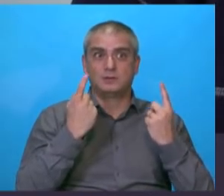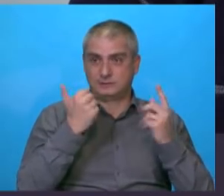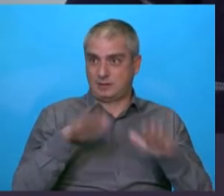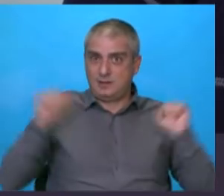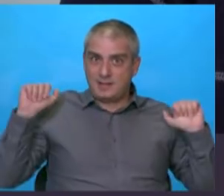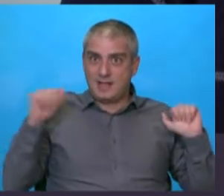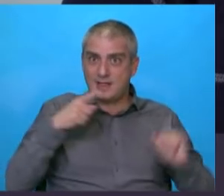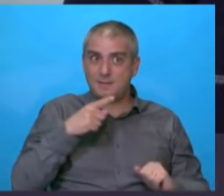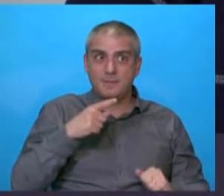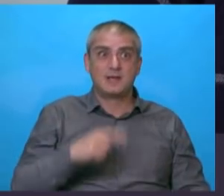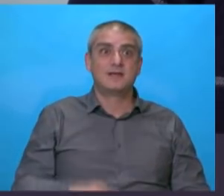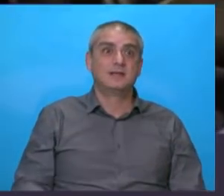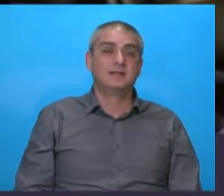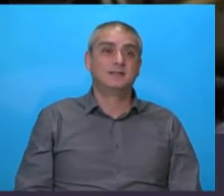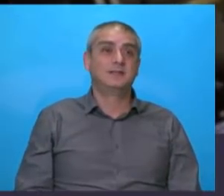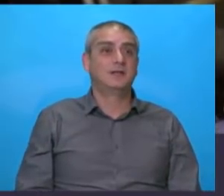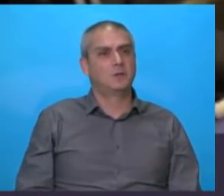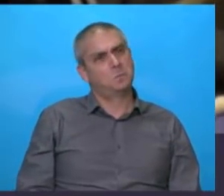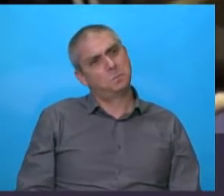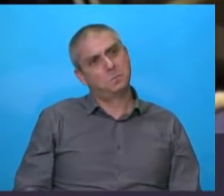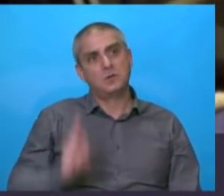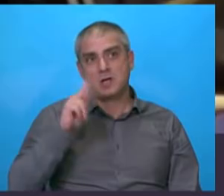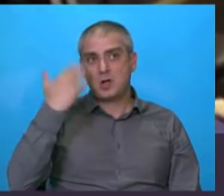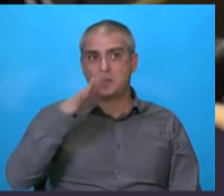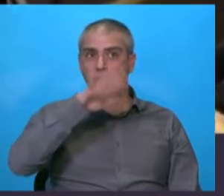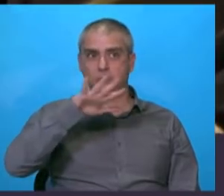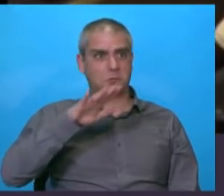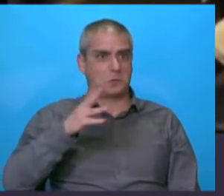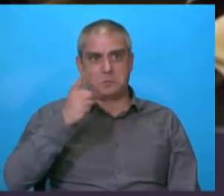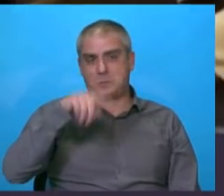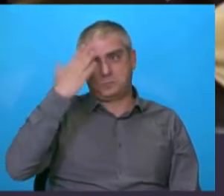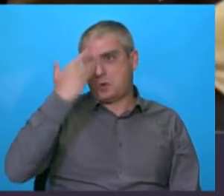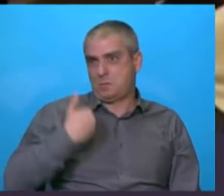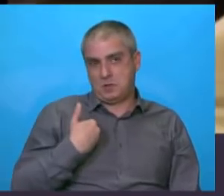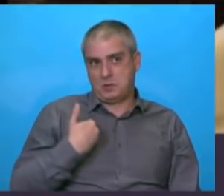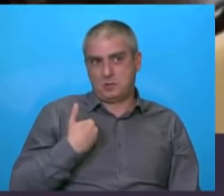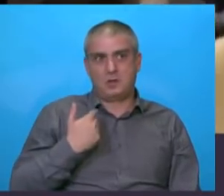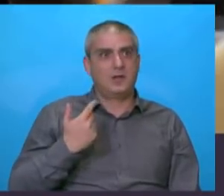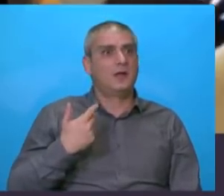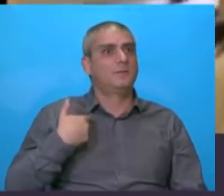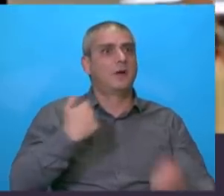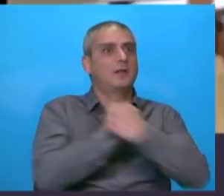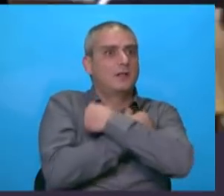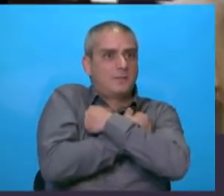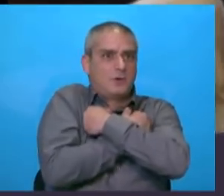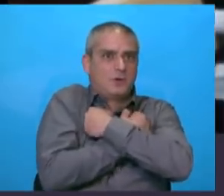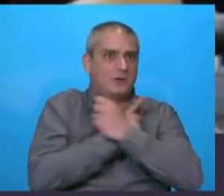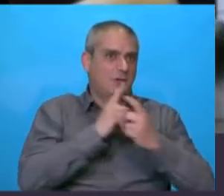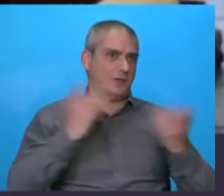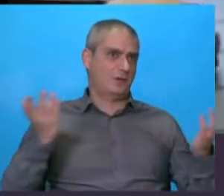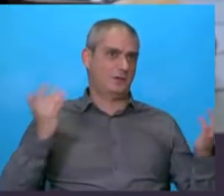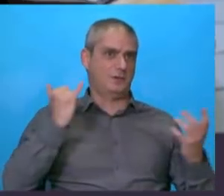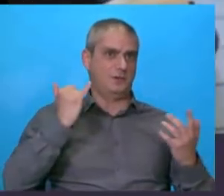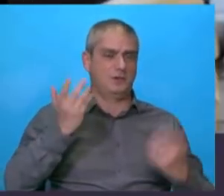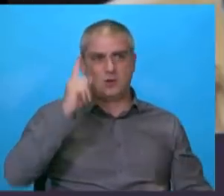מכם? יכול להיות בשוכנה, אף לא מכיר אותנו. בוא נחבק אותו, זה לא... כן, בדיוק.